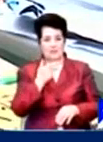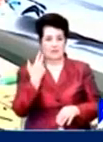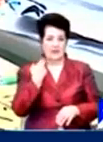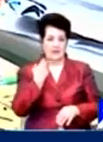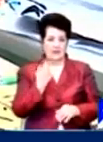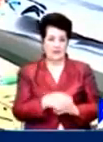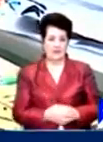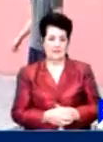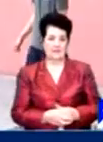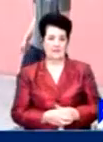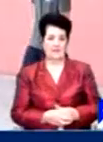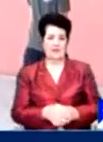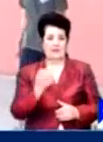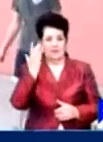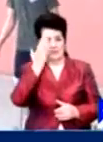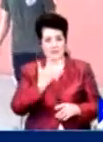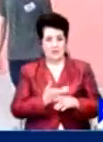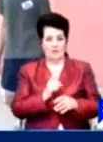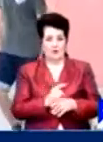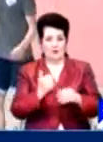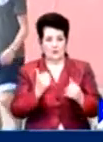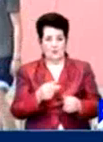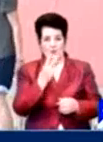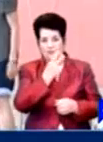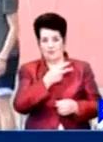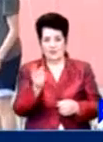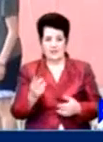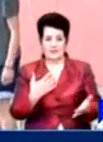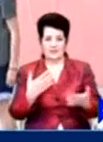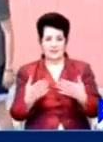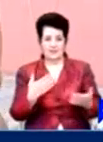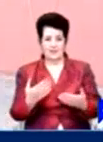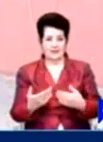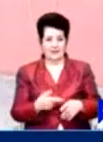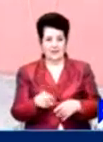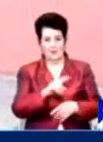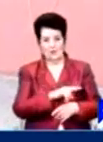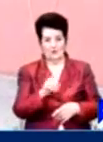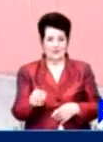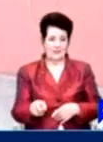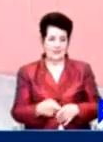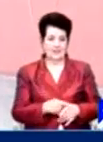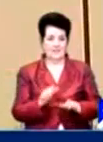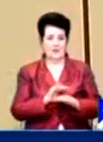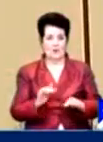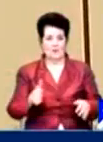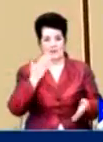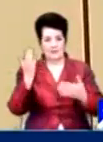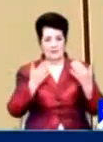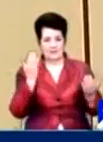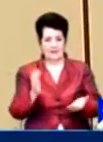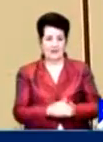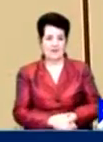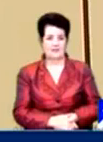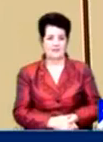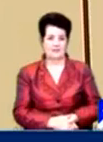engleză. Inițiativa e foarte bună. Dumneavoastră vedeți și atârnarea au unii față de alți copii se distrează. I chose to come back